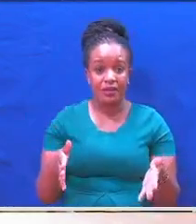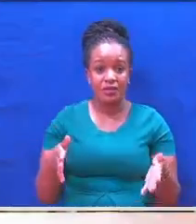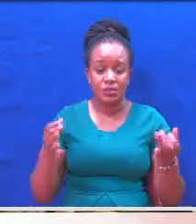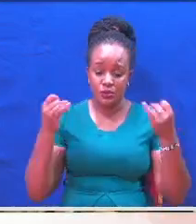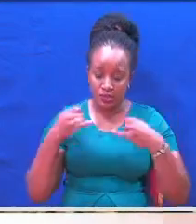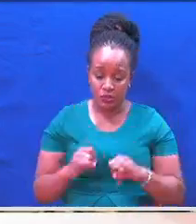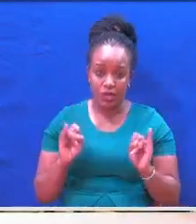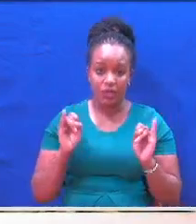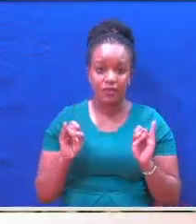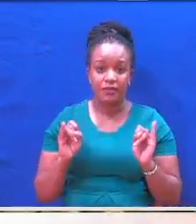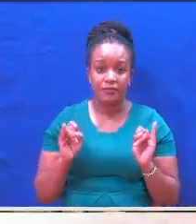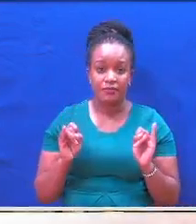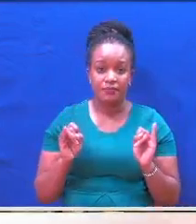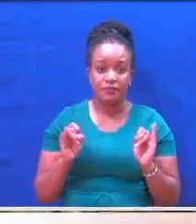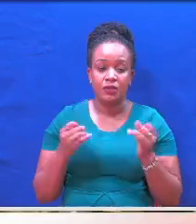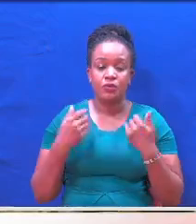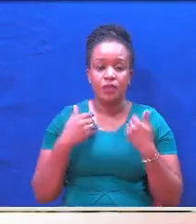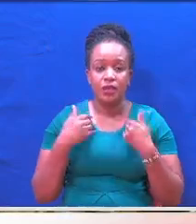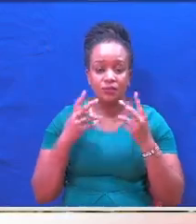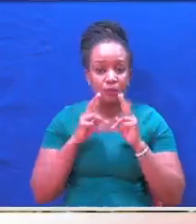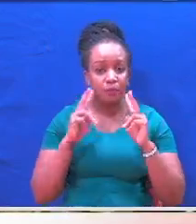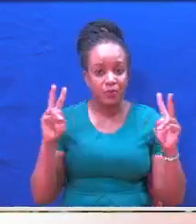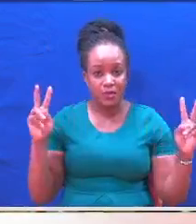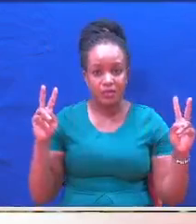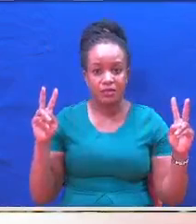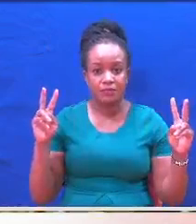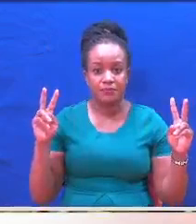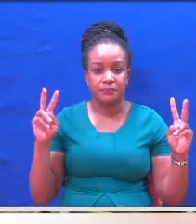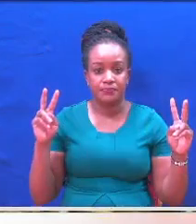tujaribu tudumisha amani kwa wakati huu,